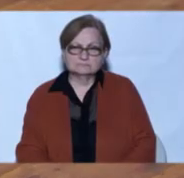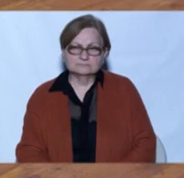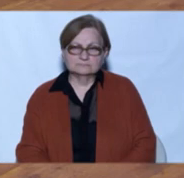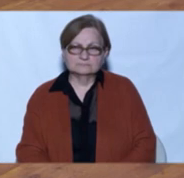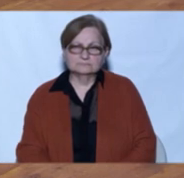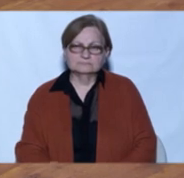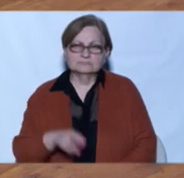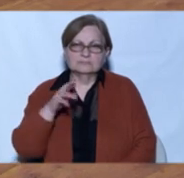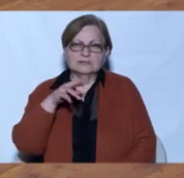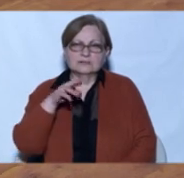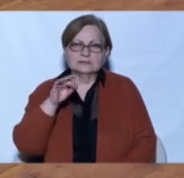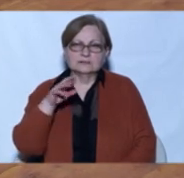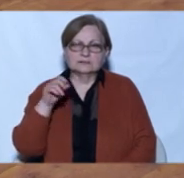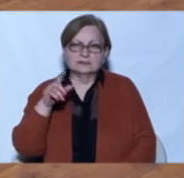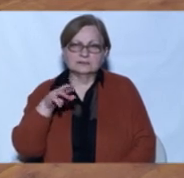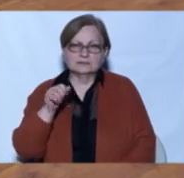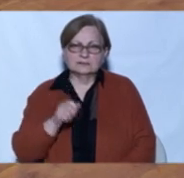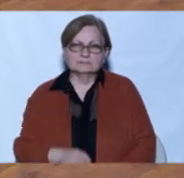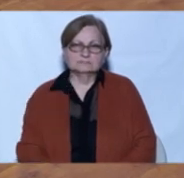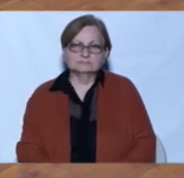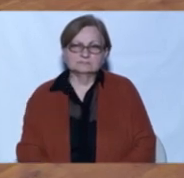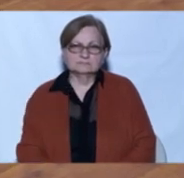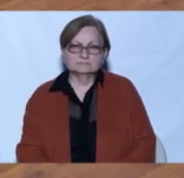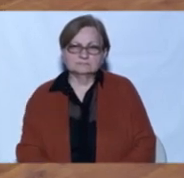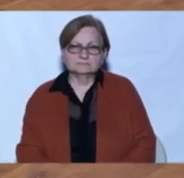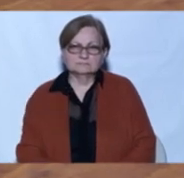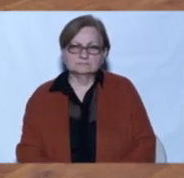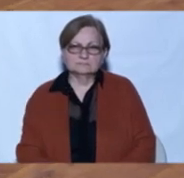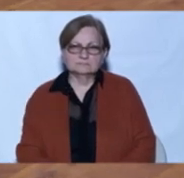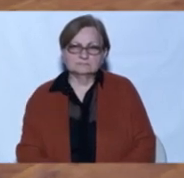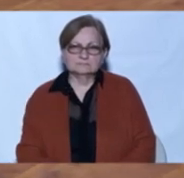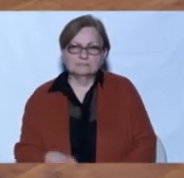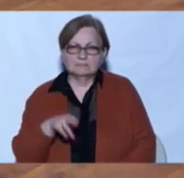დიდედა, ამ სიტყვასაც ვიყენებთ, პაპა.